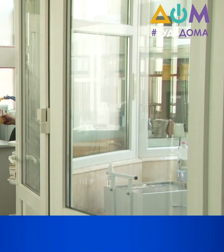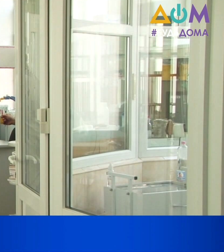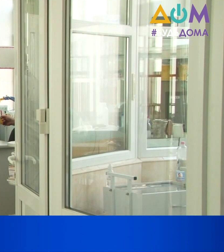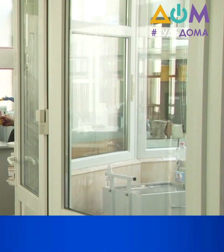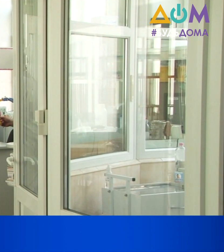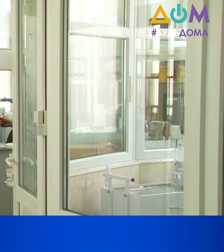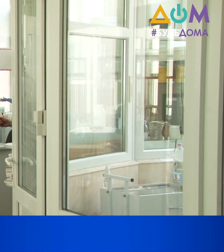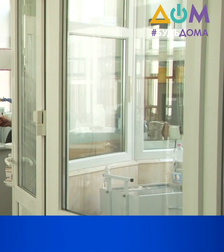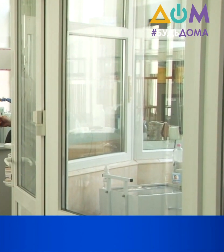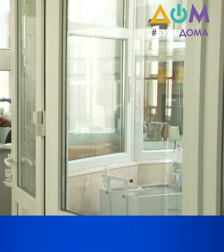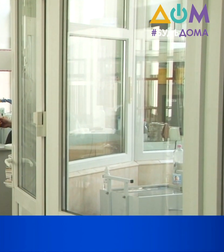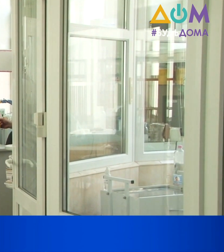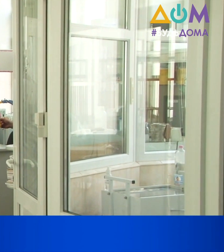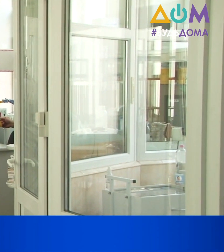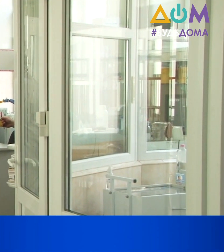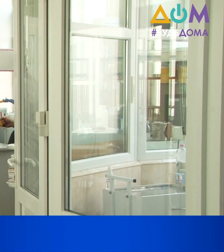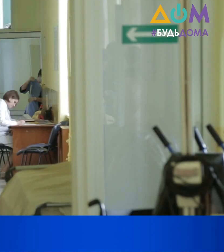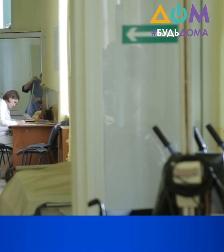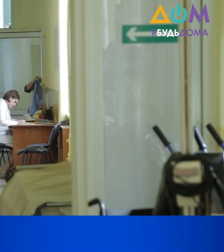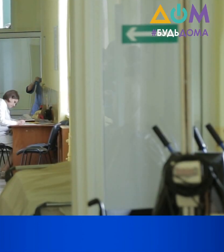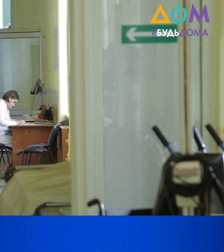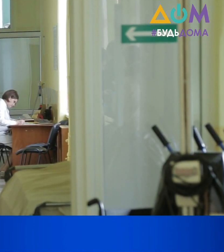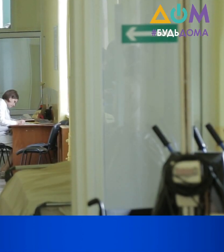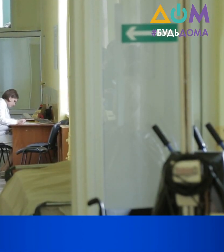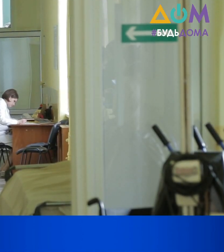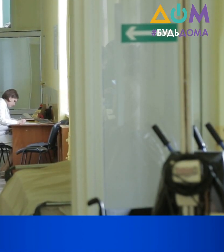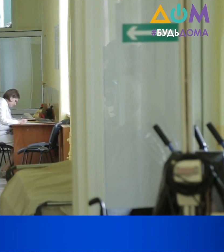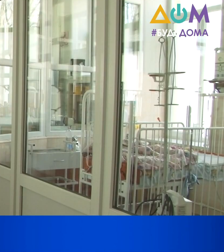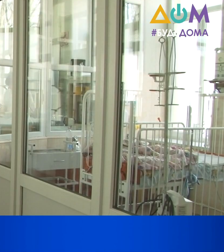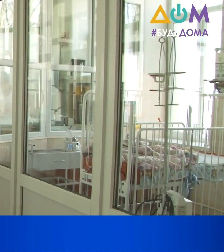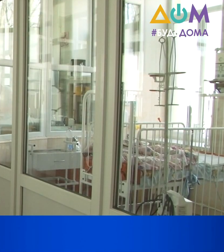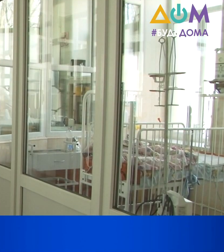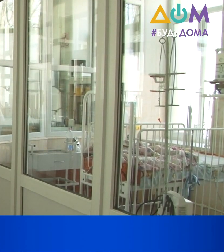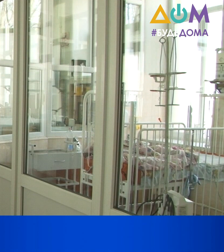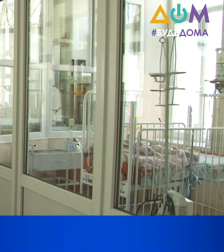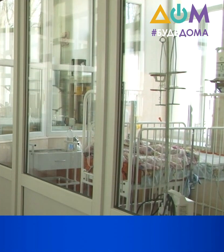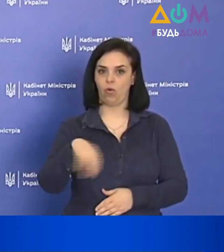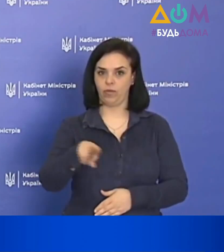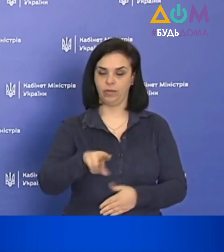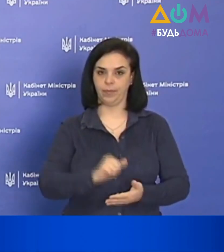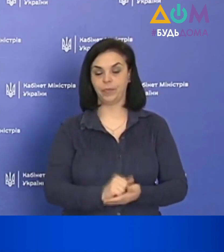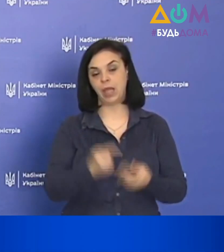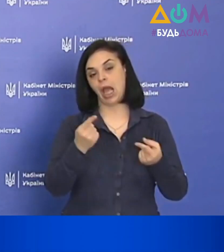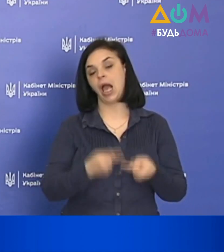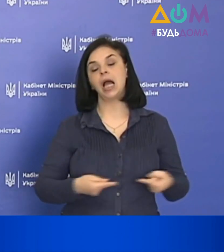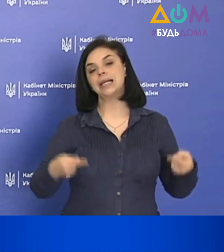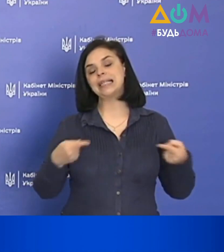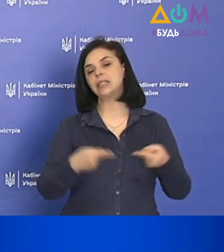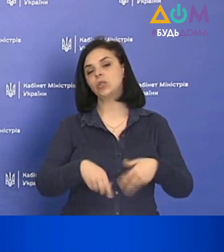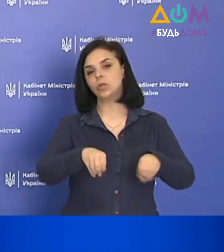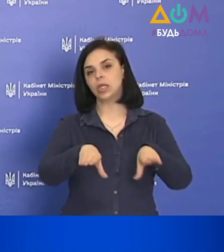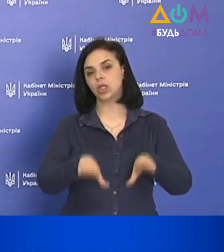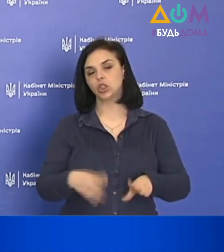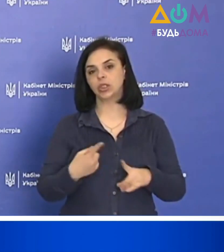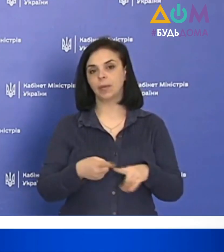Чтобы поддержать врачей скорой помощи во время эпидемии, в Минздраве решили повысить им зарплату на 300%. Згідно рішенням,